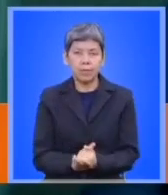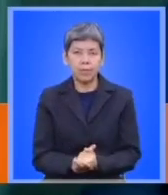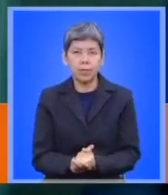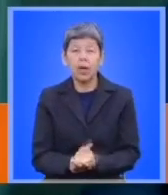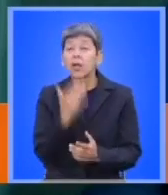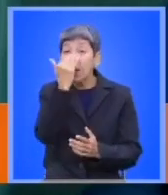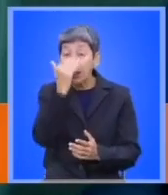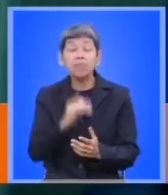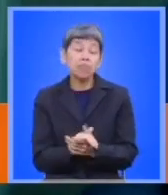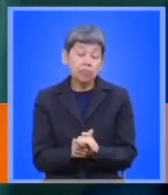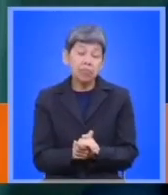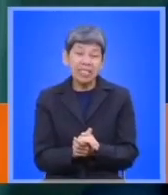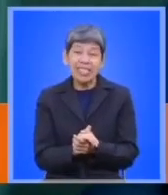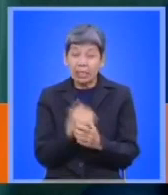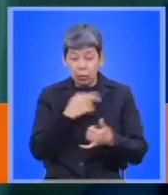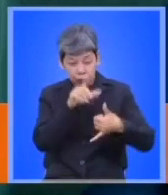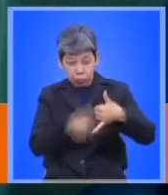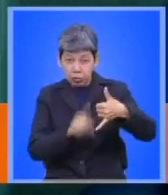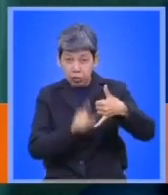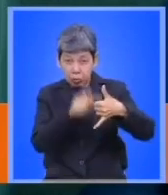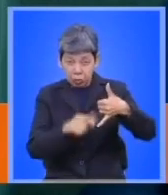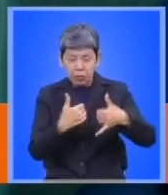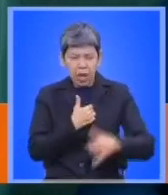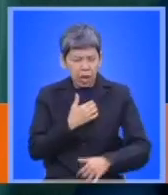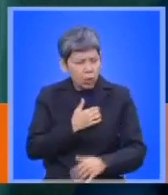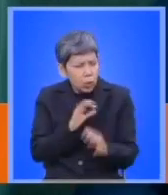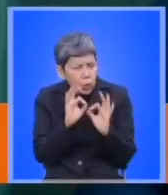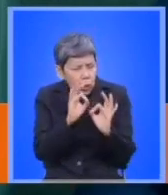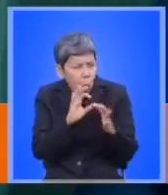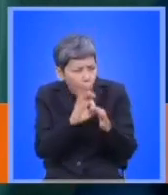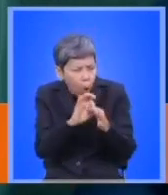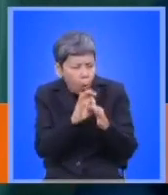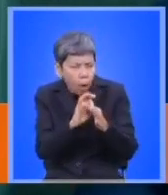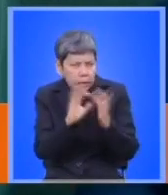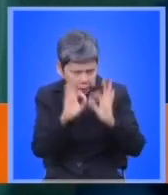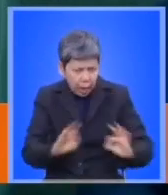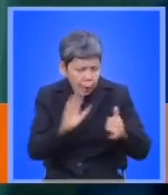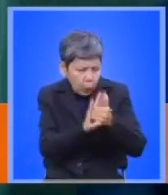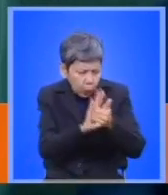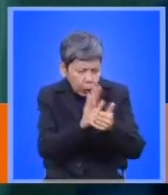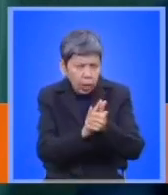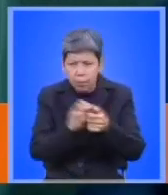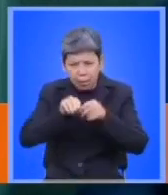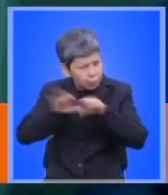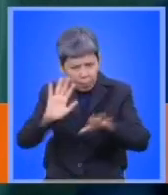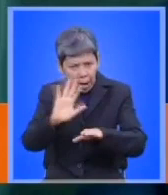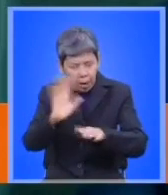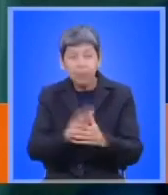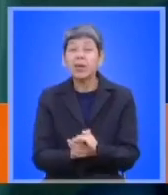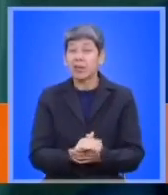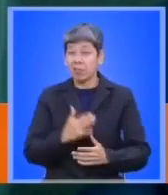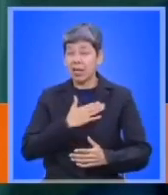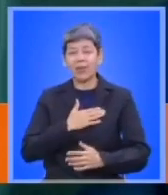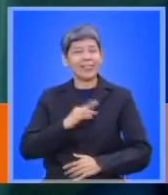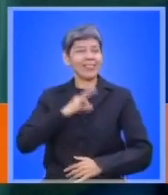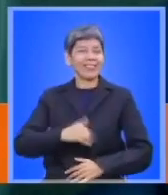เพราะจริงๆแล้วเขาเป็นคนที่เราต้องให้การดูแล แล้วก็ทำให้ลดปัญหาแล้วก็ที่สำคัญข่